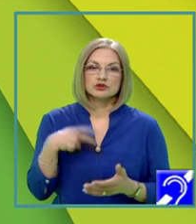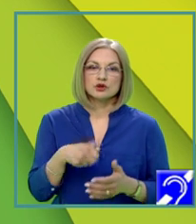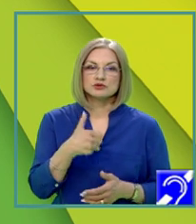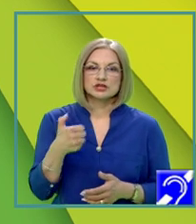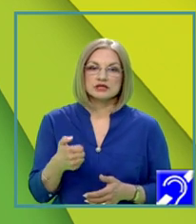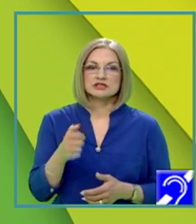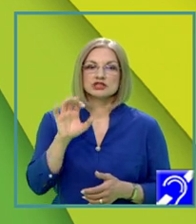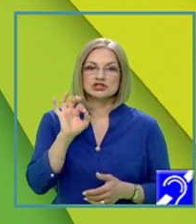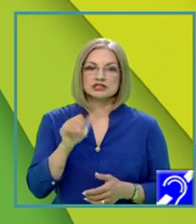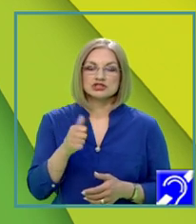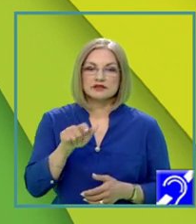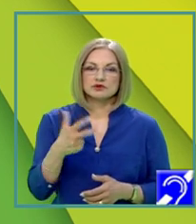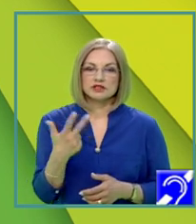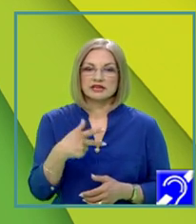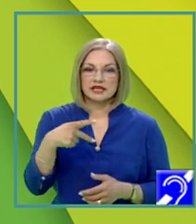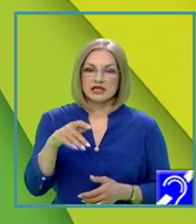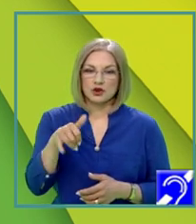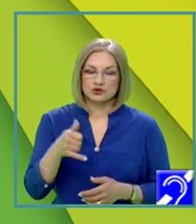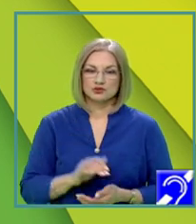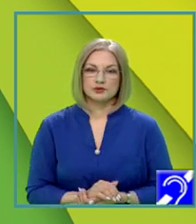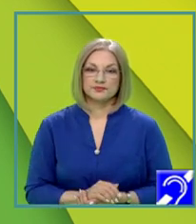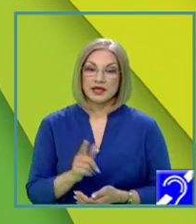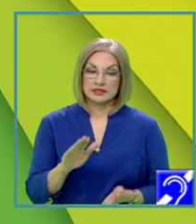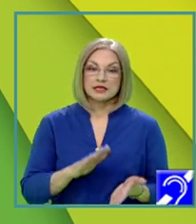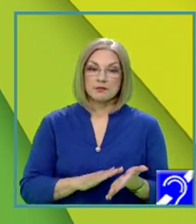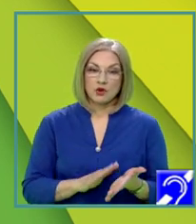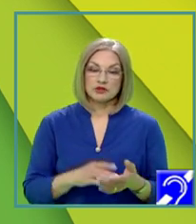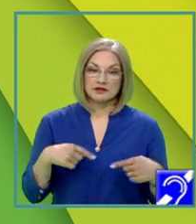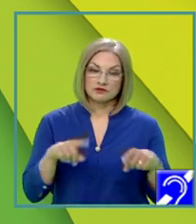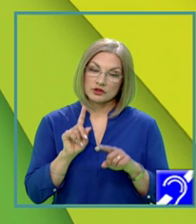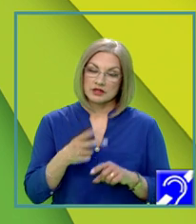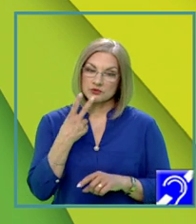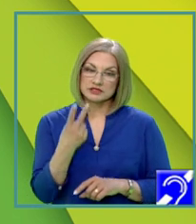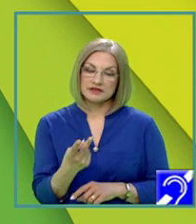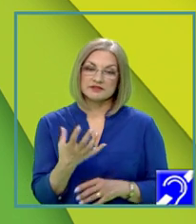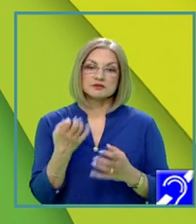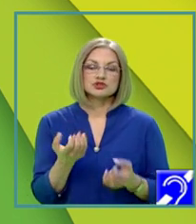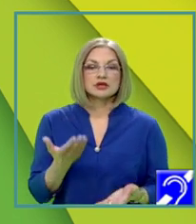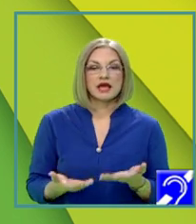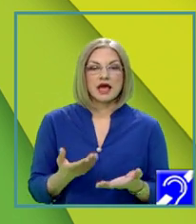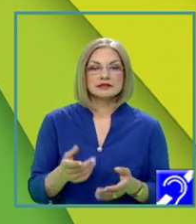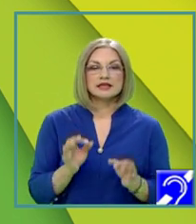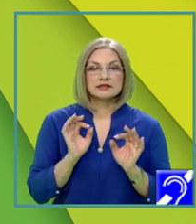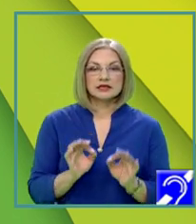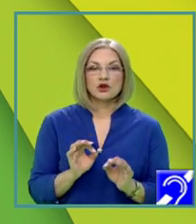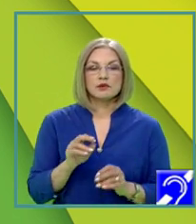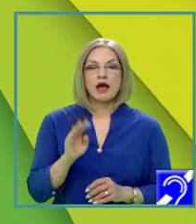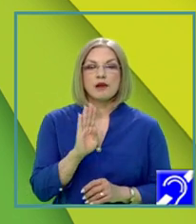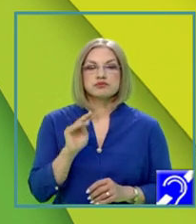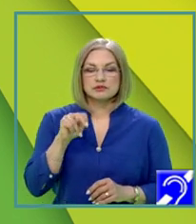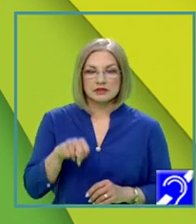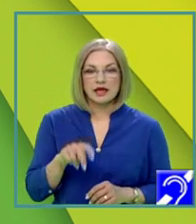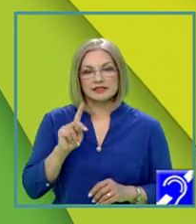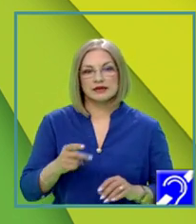2656 virgulă 3 kg le motiv pentru care noi va trebui să vedem ce cantitate de normal buton trebuie